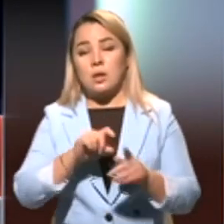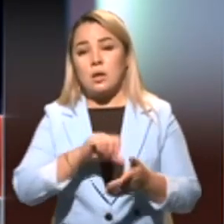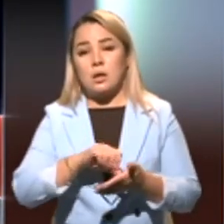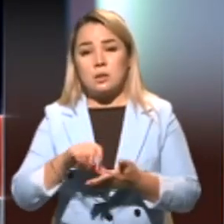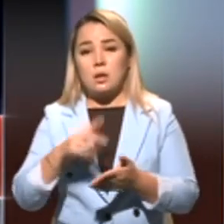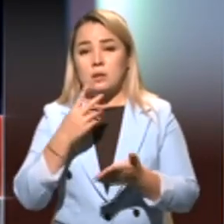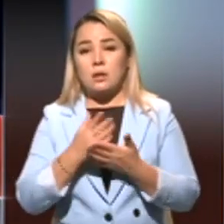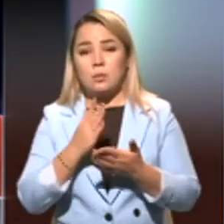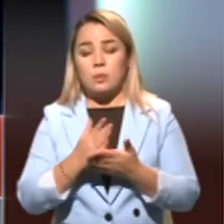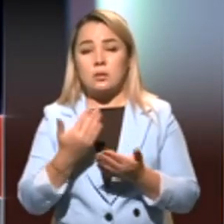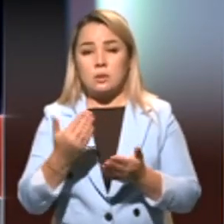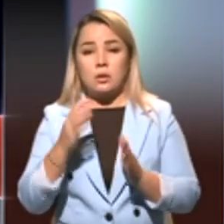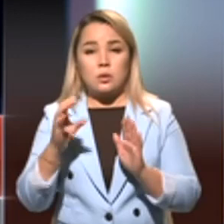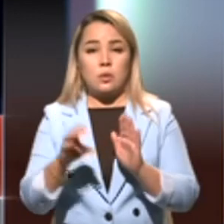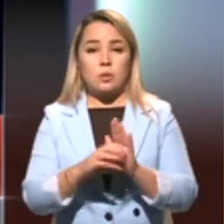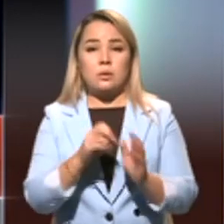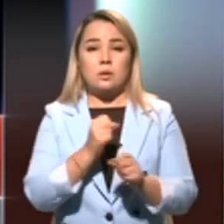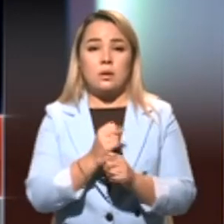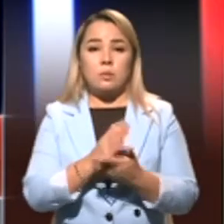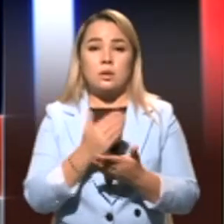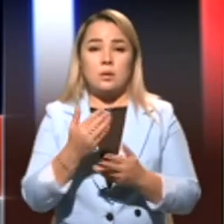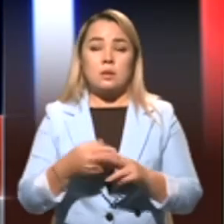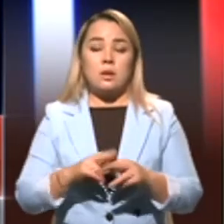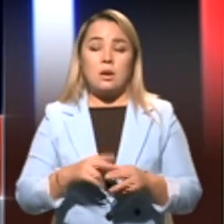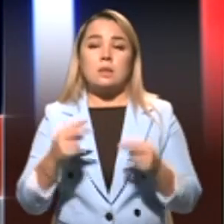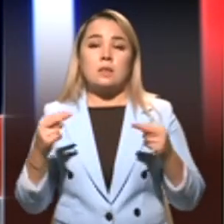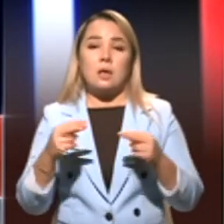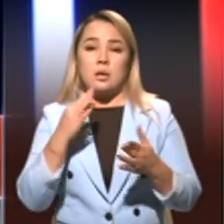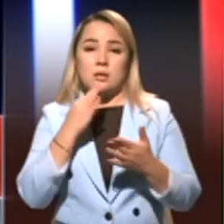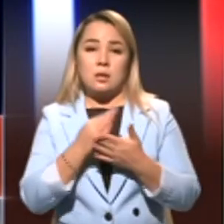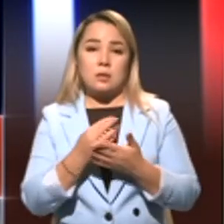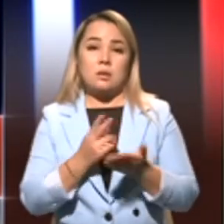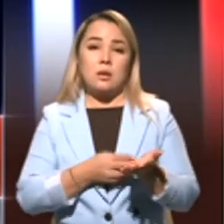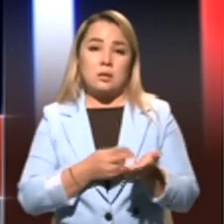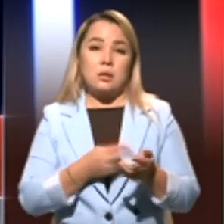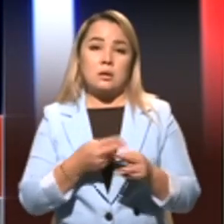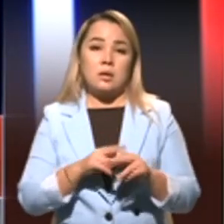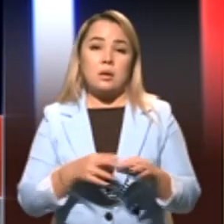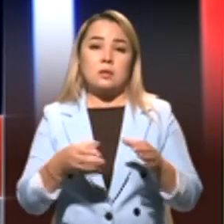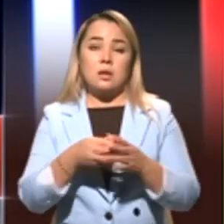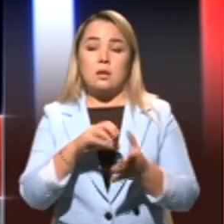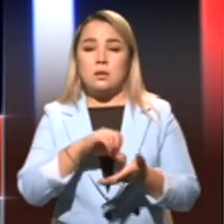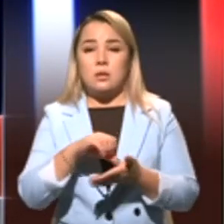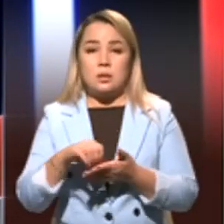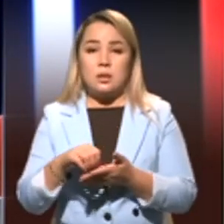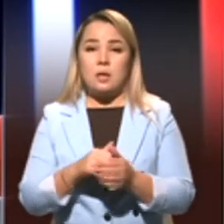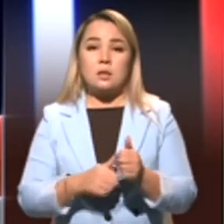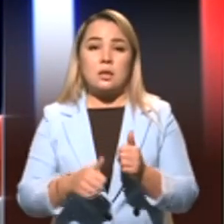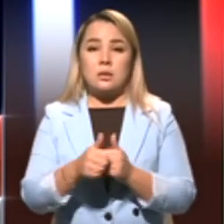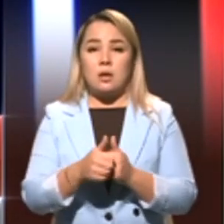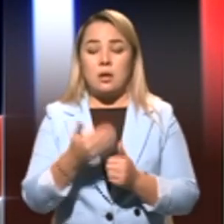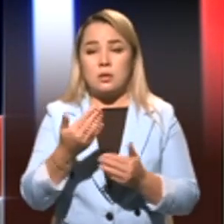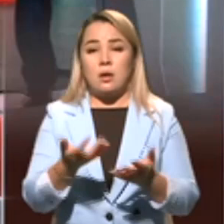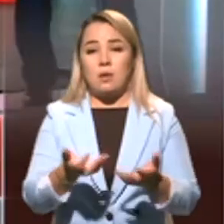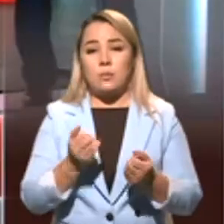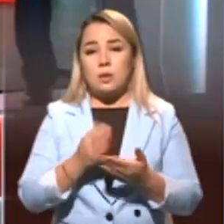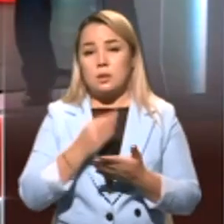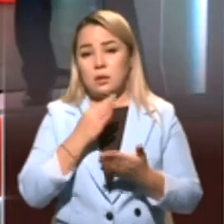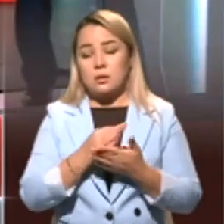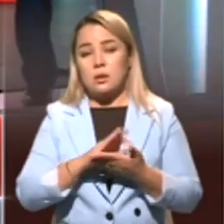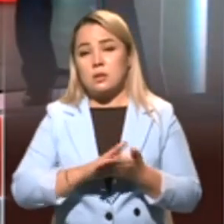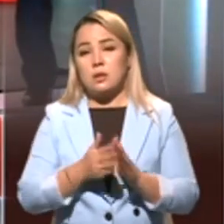бұл пәтуаға мойынсыну қажет. Осындай дәлел дәйектерді біз не істейміз? Пәтуаны лидерлердің қабылдаған